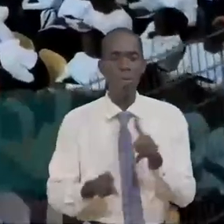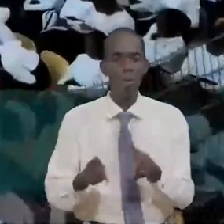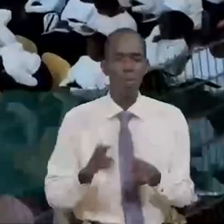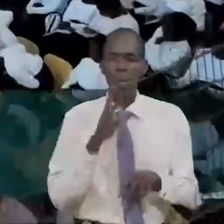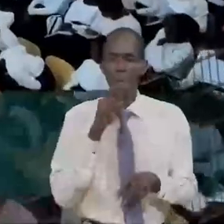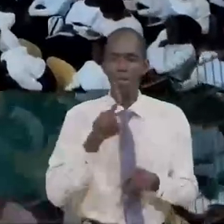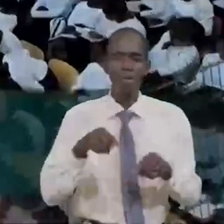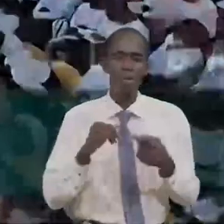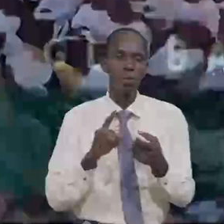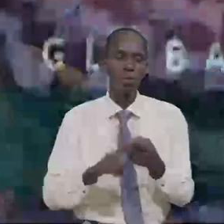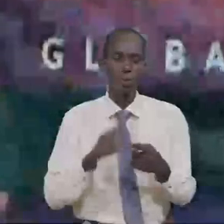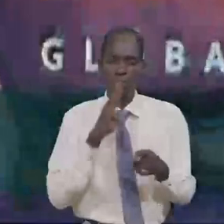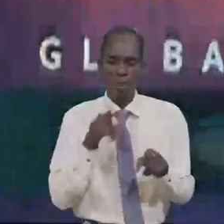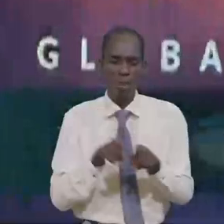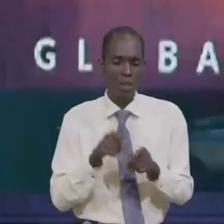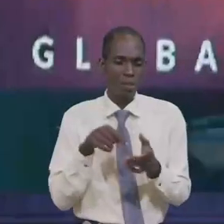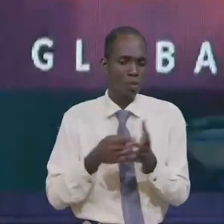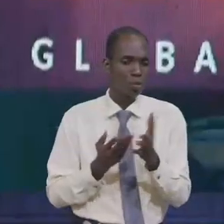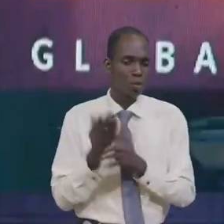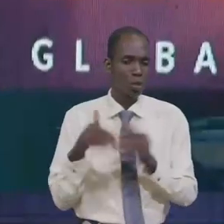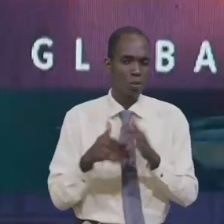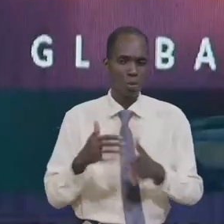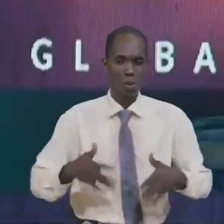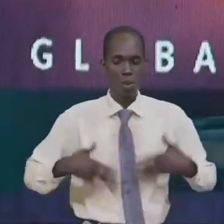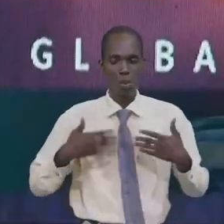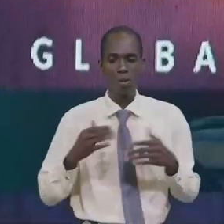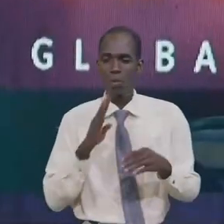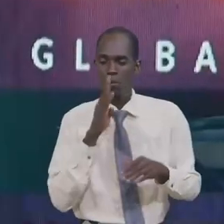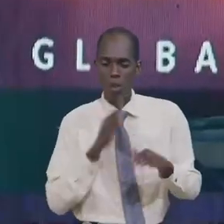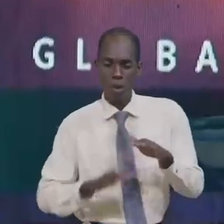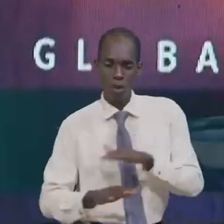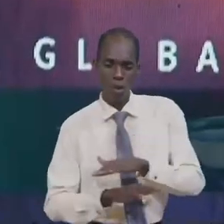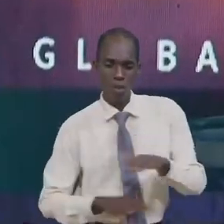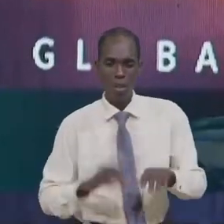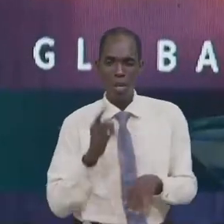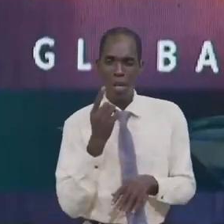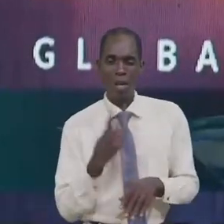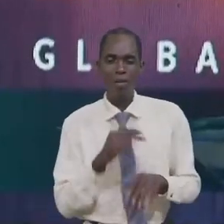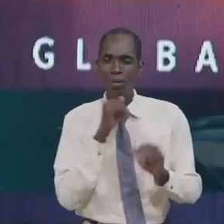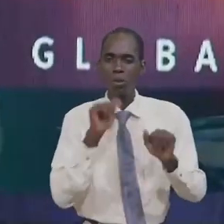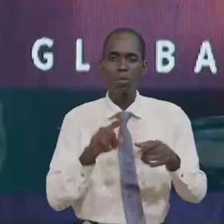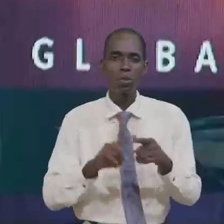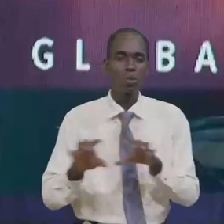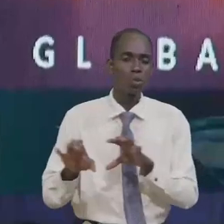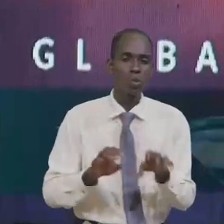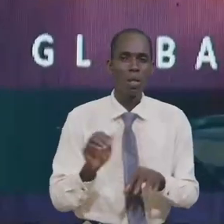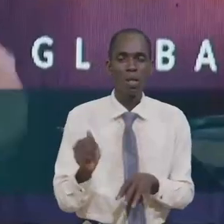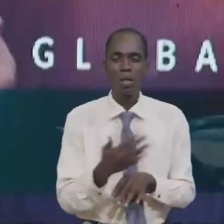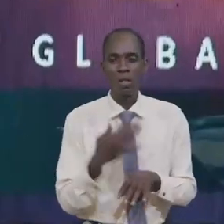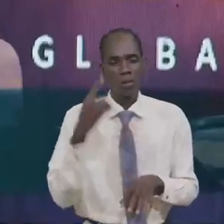toute ta vie médiocre ne pouvant rien faire pour toi-même